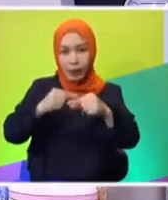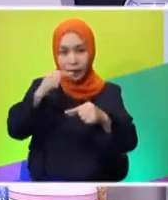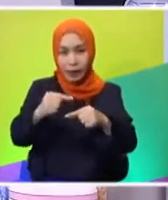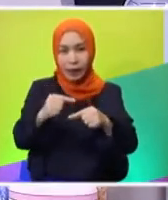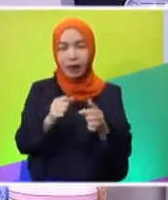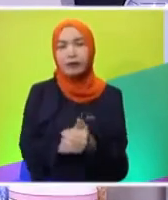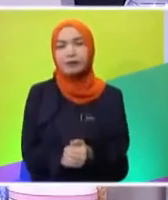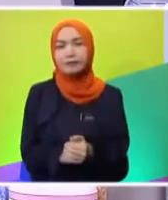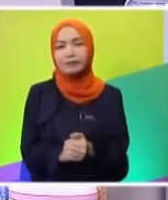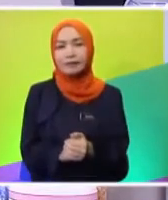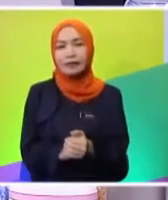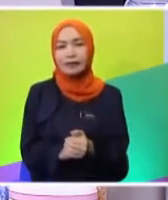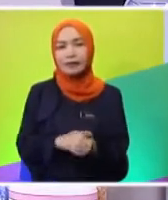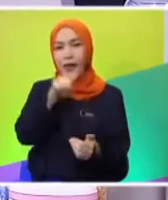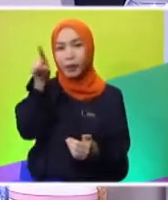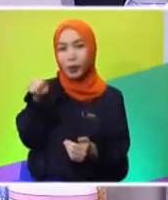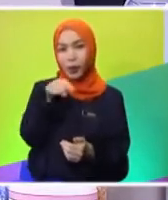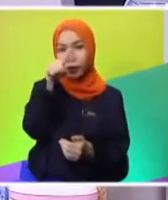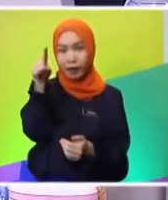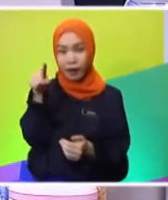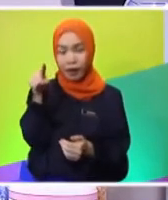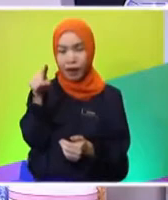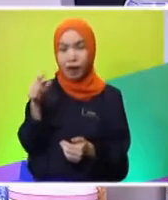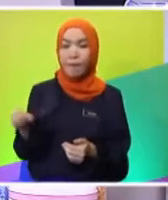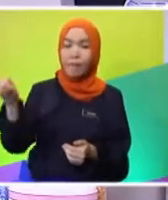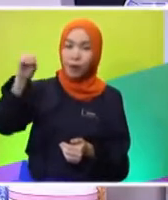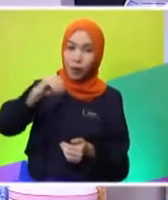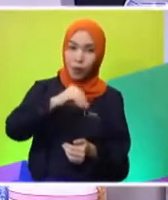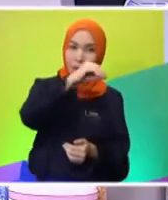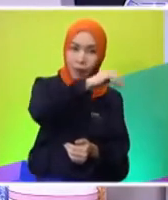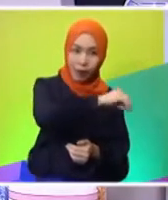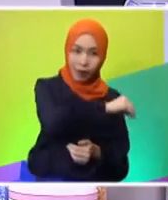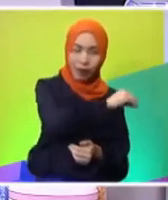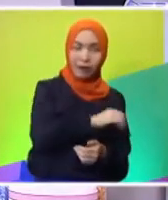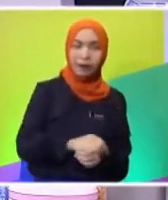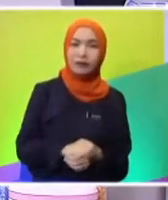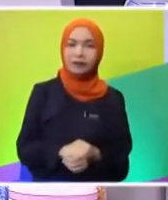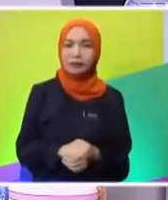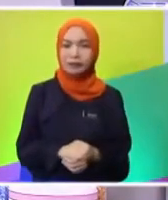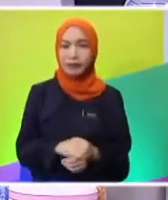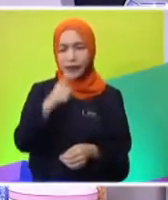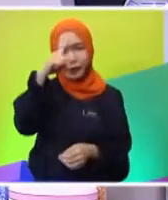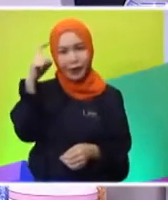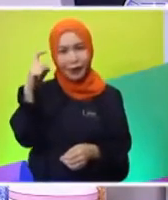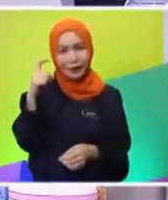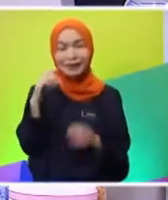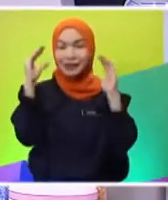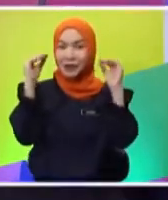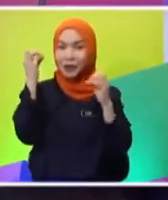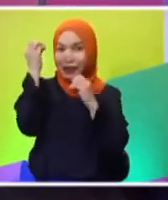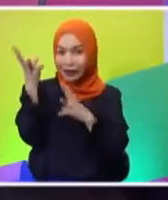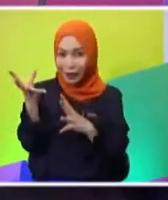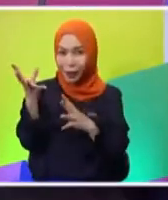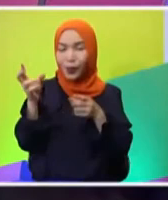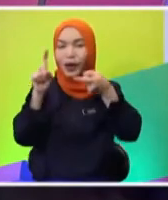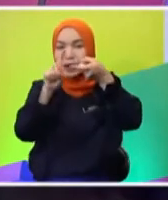berombak Oke dan juga dia Terawang sebab tim Jakarta di digantung betul ah ah